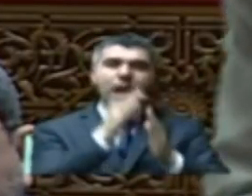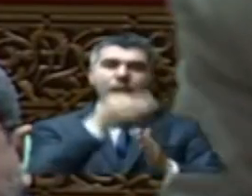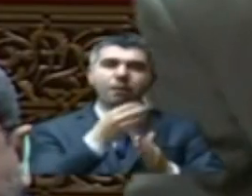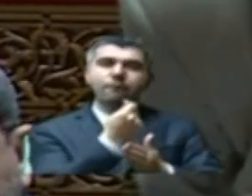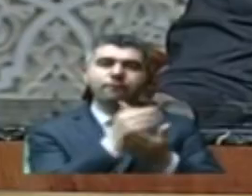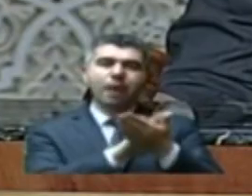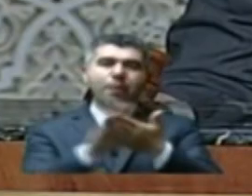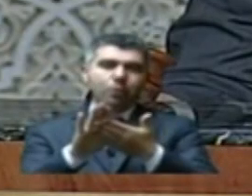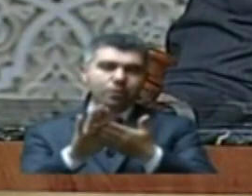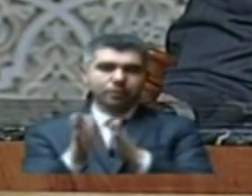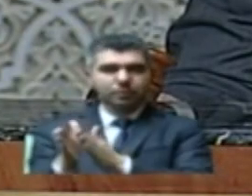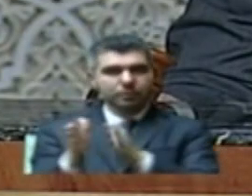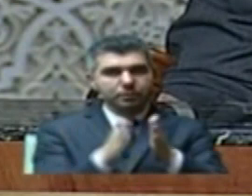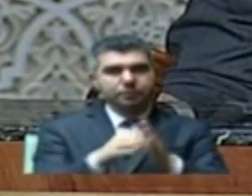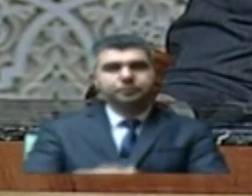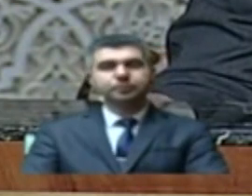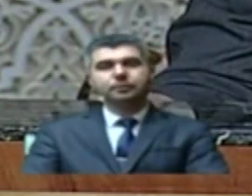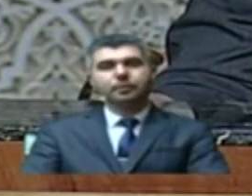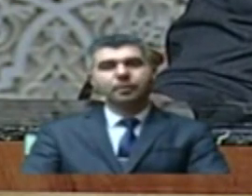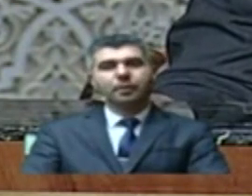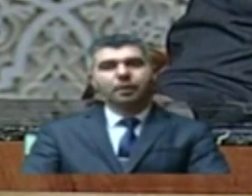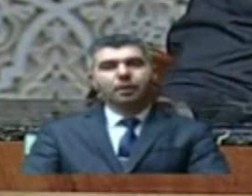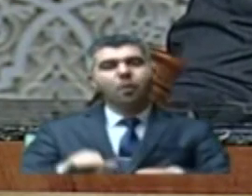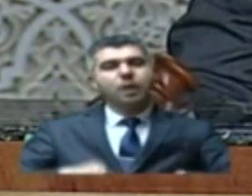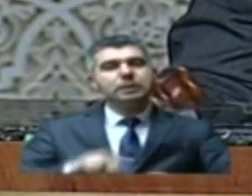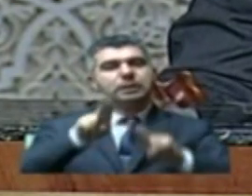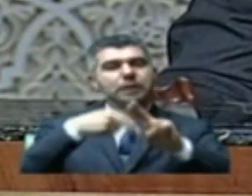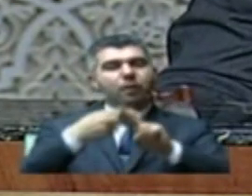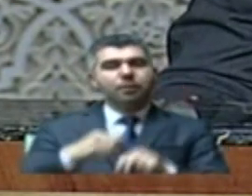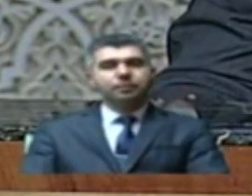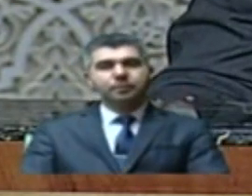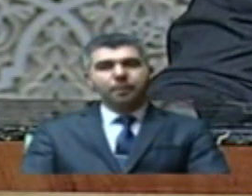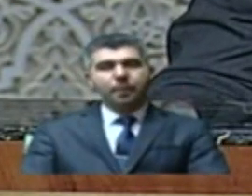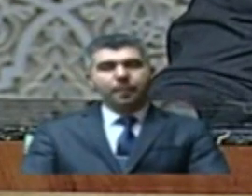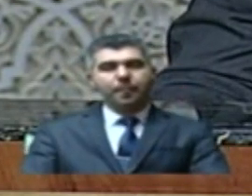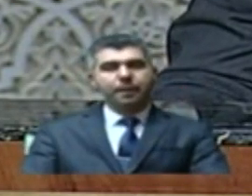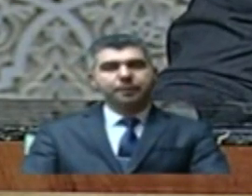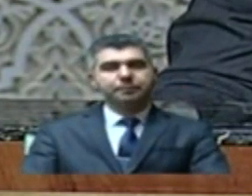شكرا لك الكلمة السيدة الوزيرة لرد على التعقيب تفضلي.